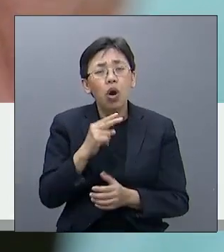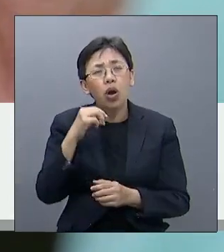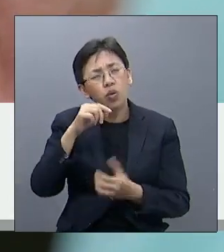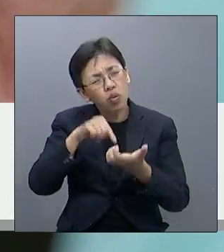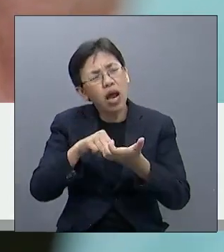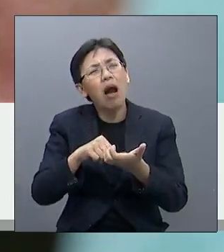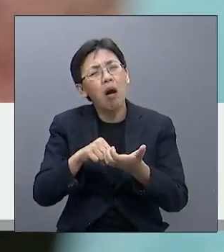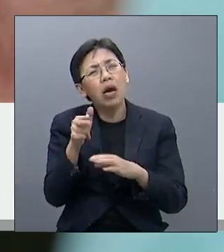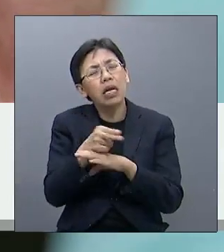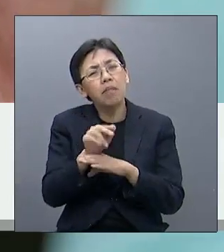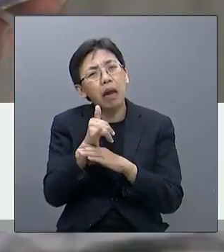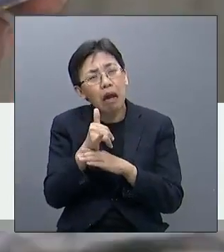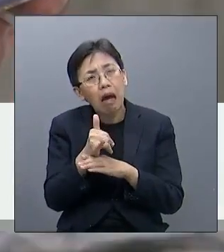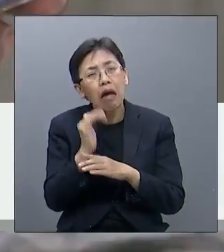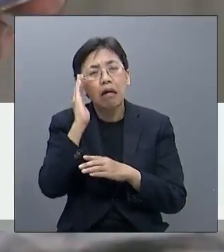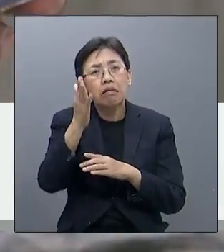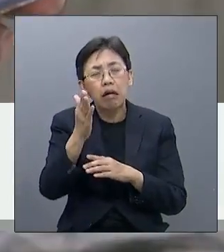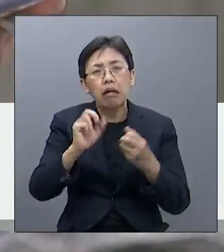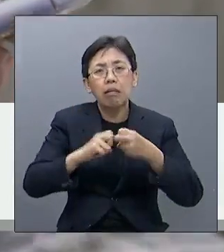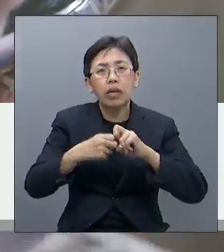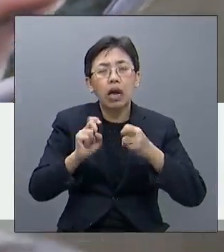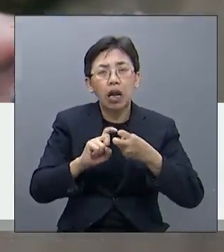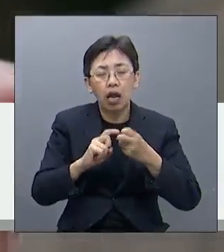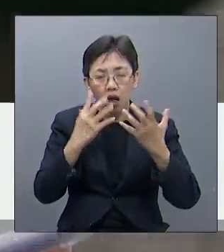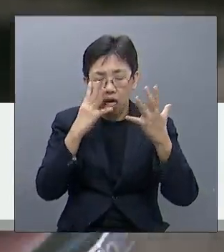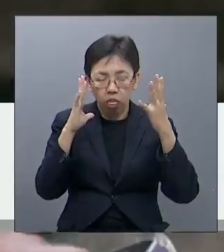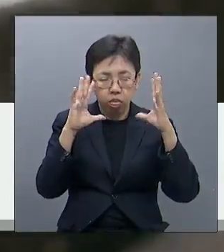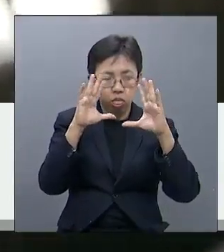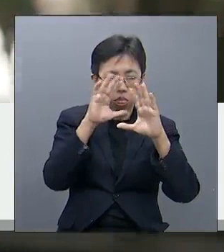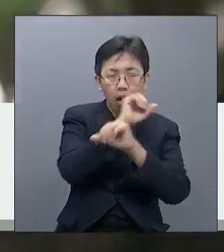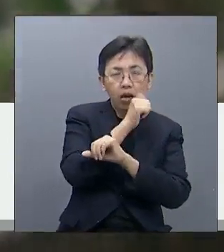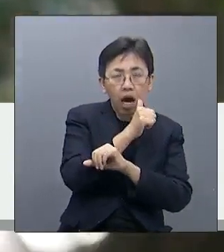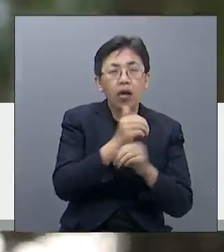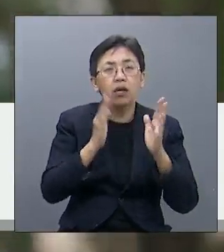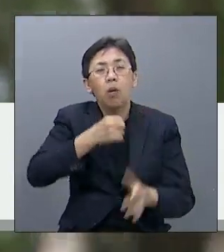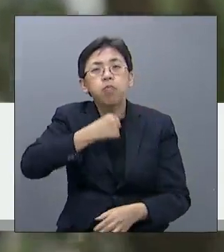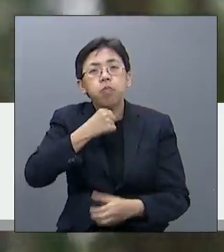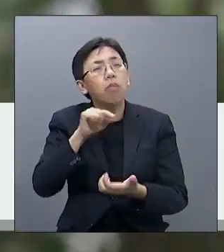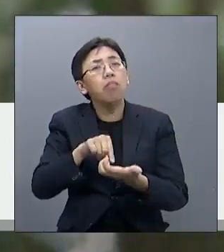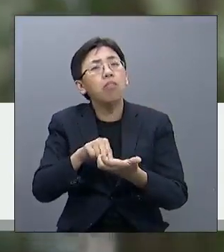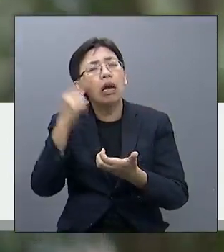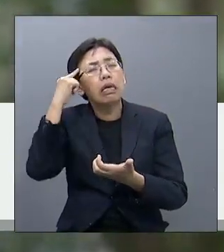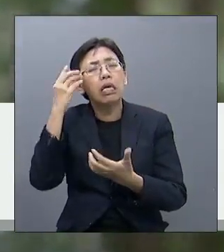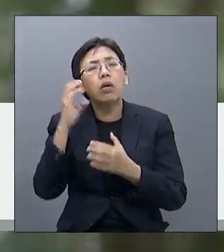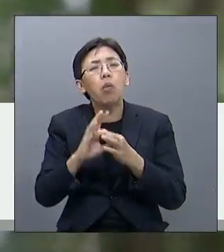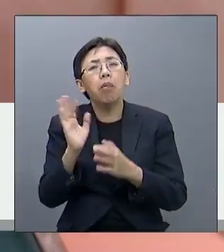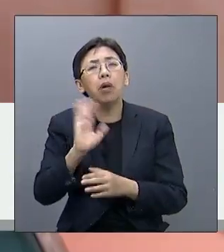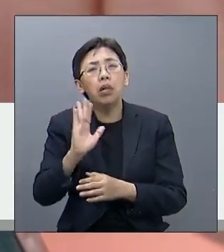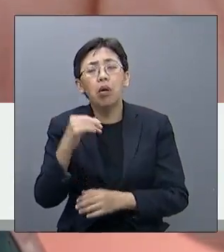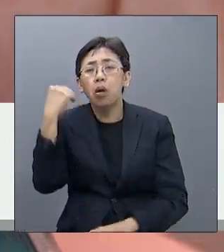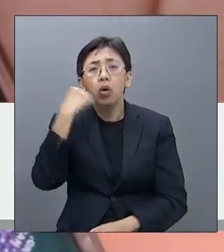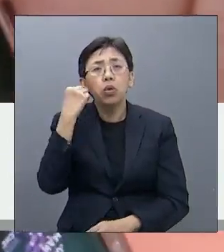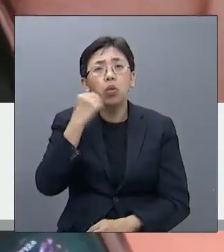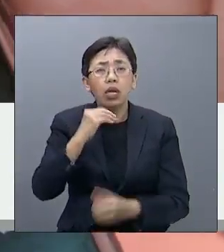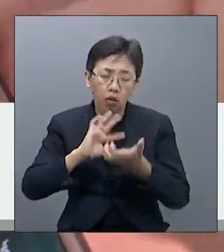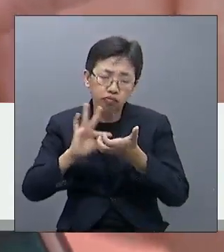ๆอาจจะทำให้เสี่ยงเกิดอาการเกี่ยวกับประสาทร้อนแต่ผู้สูงอายุคนนี้ไม่กังวลใจเพราะแต่ละวันเขาจ